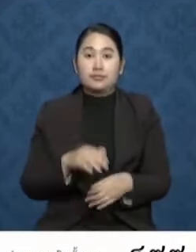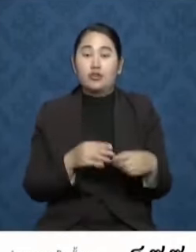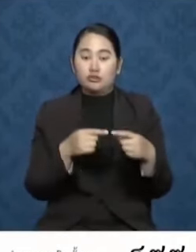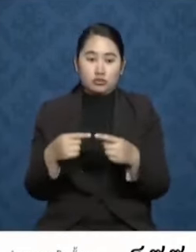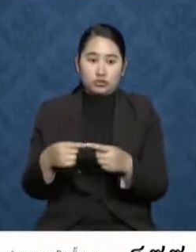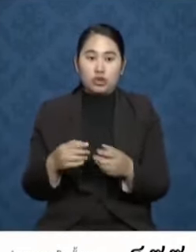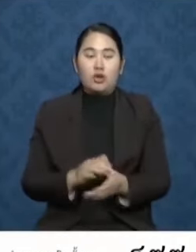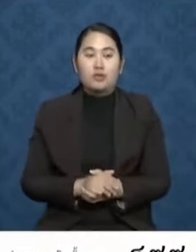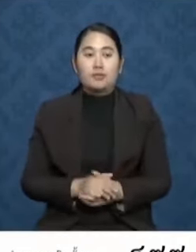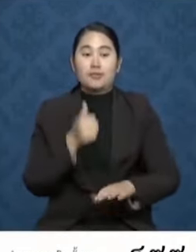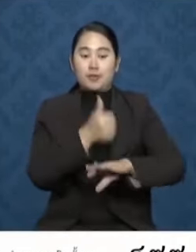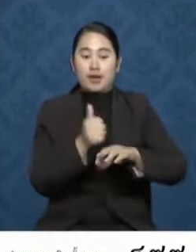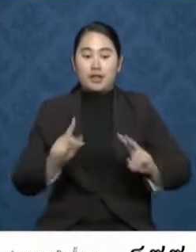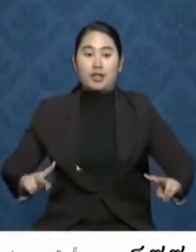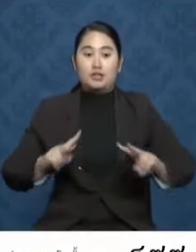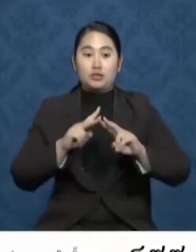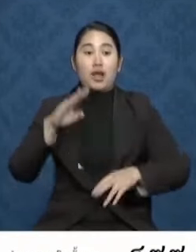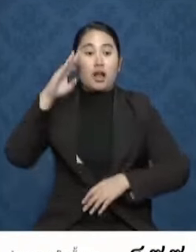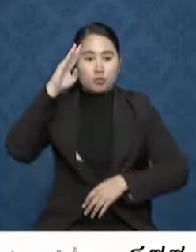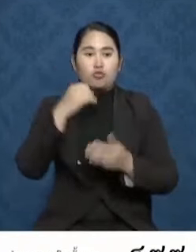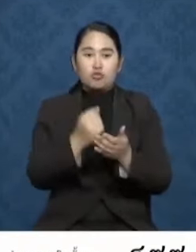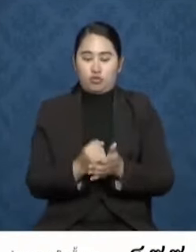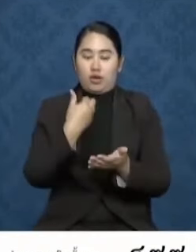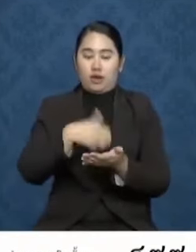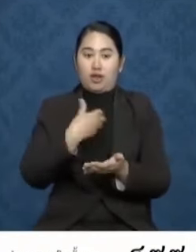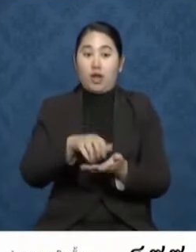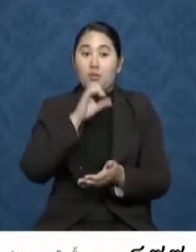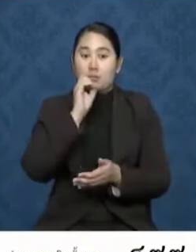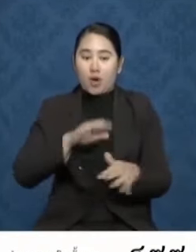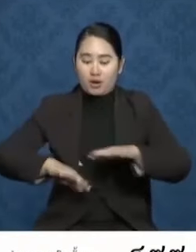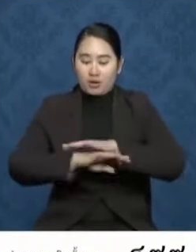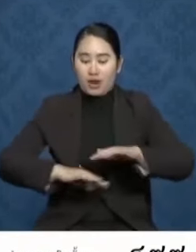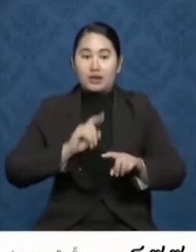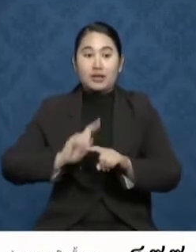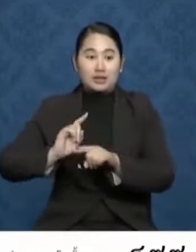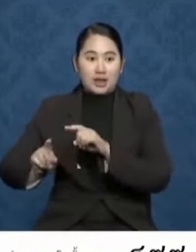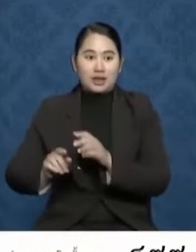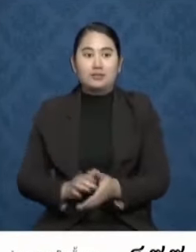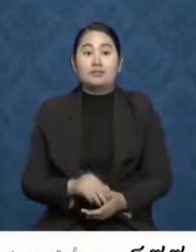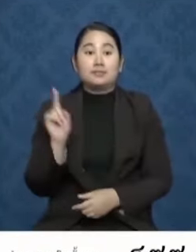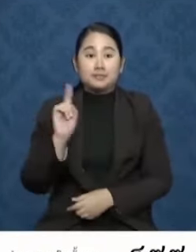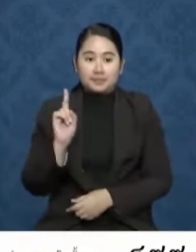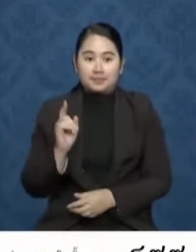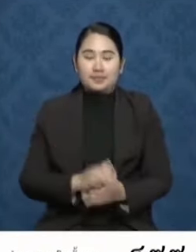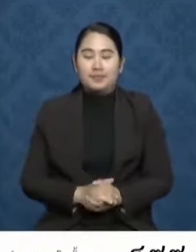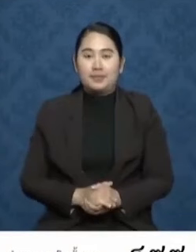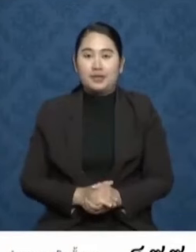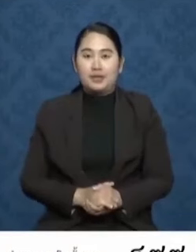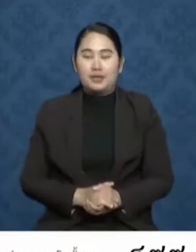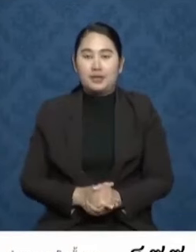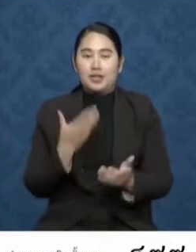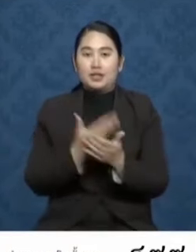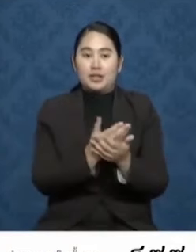ไปนี้คุณสุทินช่วยเปิดเผยเอกสารที่มาที่ไป 1ทำไมประเทศไทยถูกปรับลด